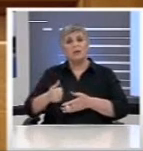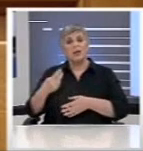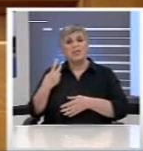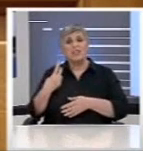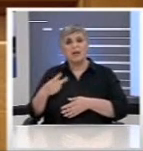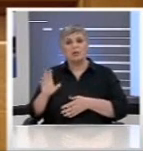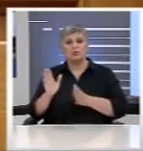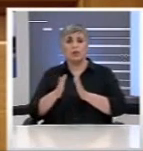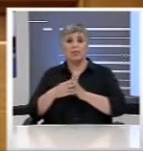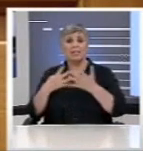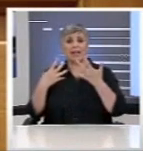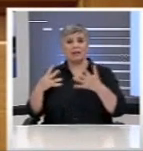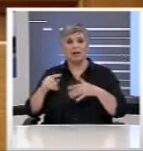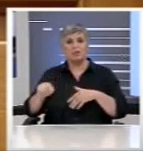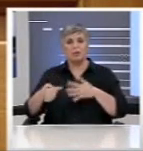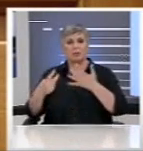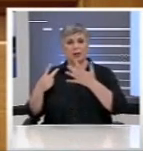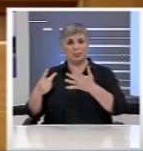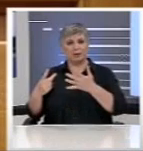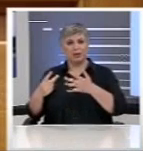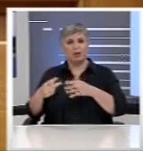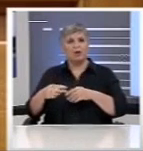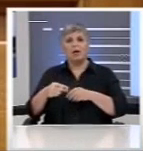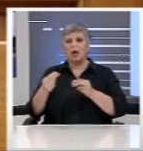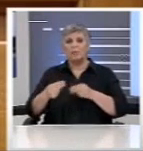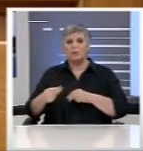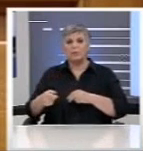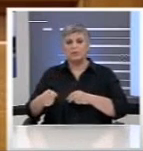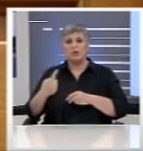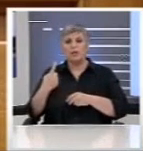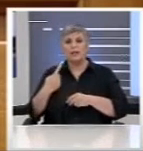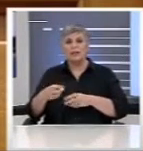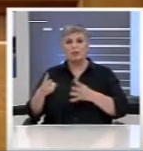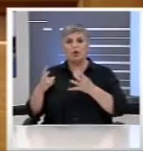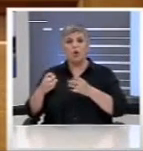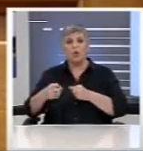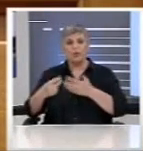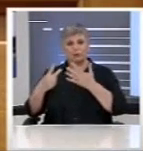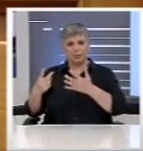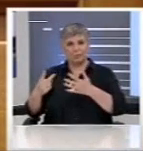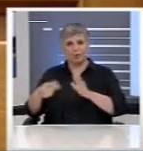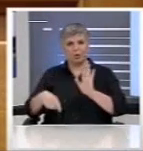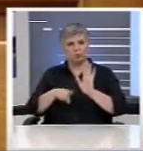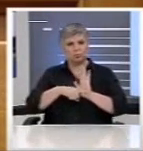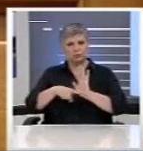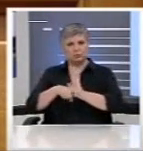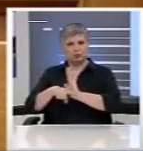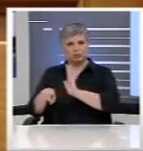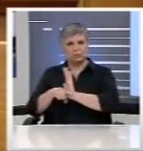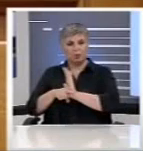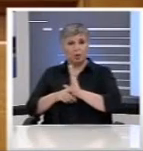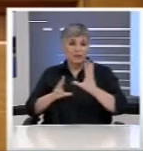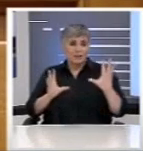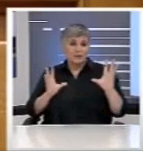δις και ξέρετε πόσο ήταν, 185 δις. Χάσατε δηλαδή 35 ακόμα δις. Πόσο είναι το